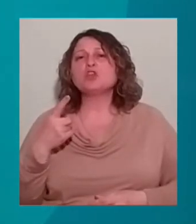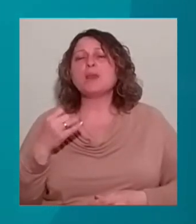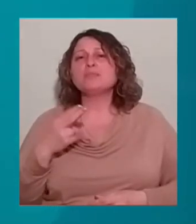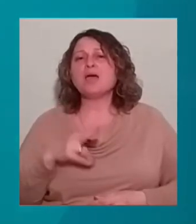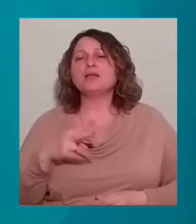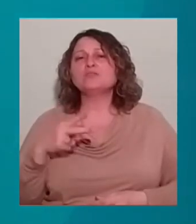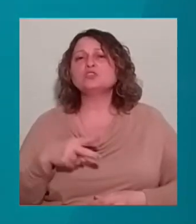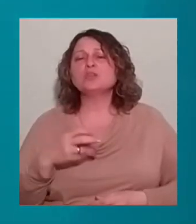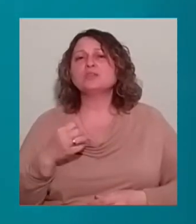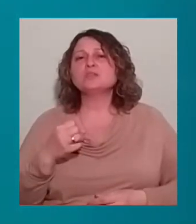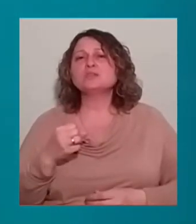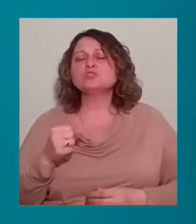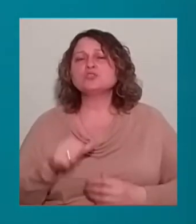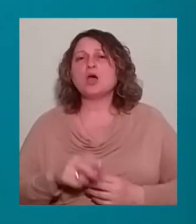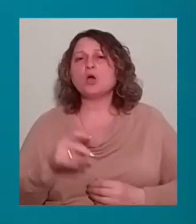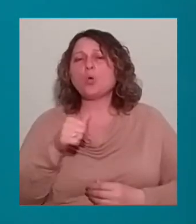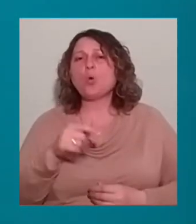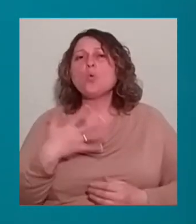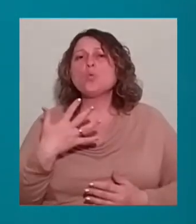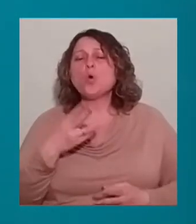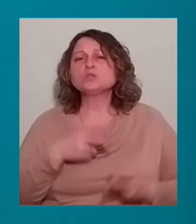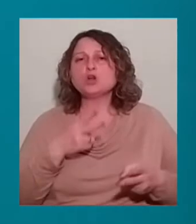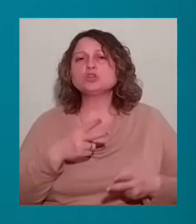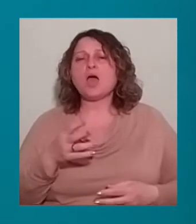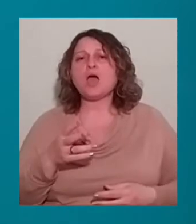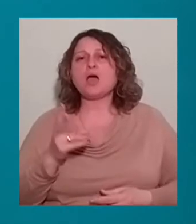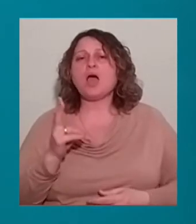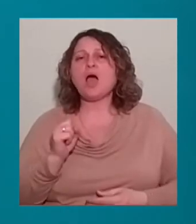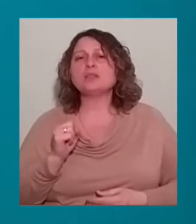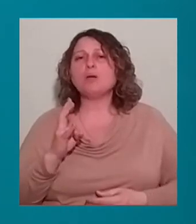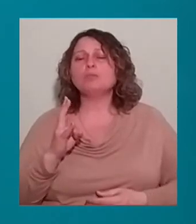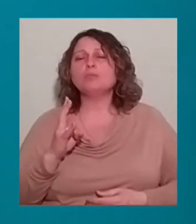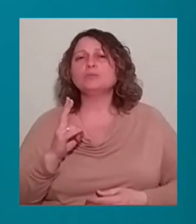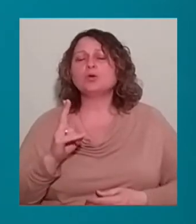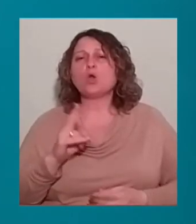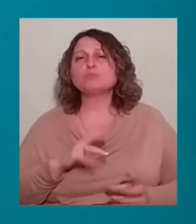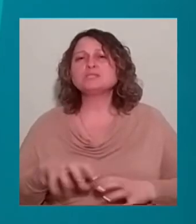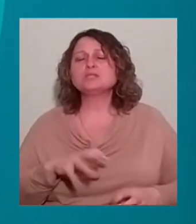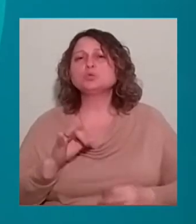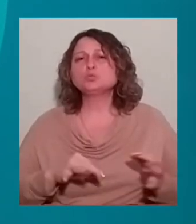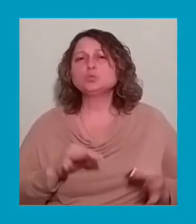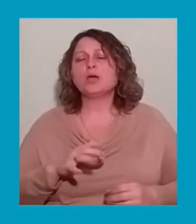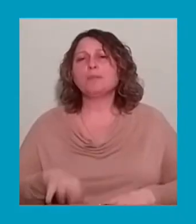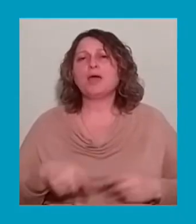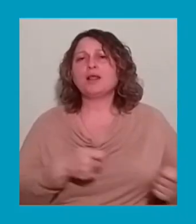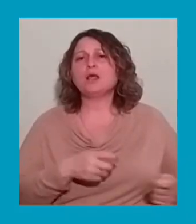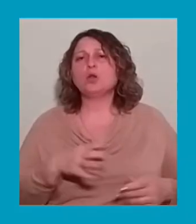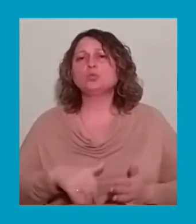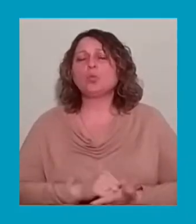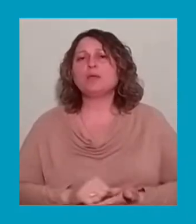антикорупційна прокуратура оскаржила вирок. Наразі справу розглядають в апеляційній палаті Вищого антикорупційного суду.